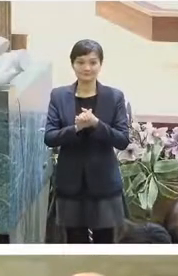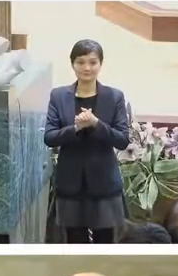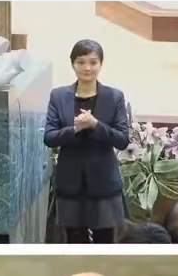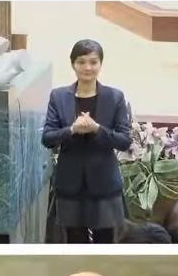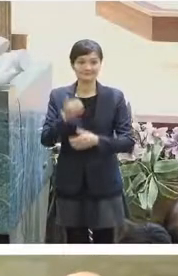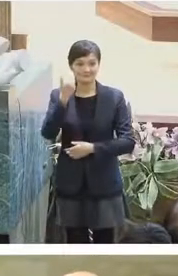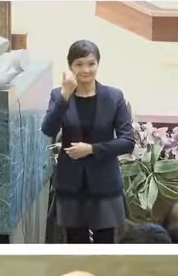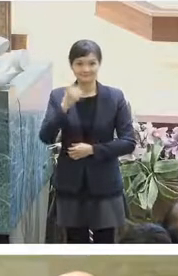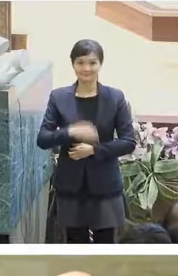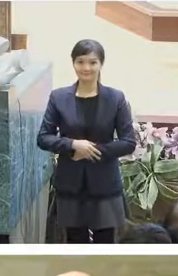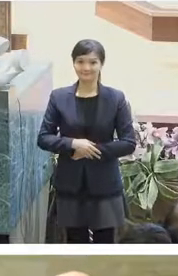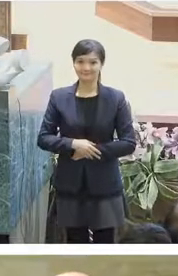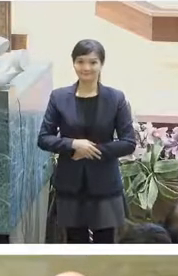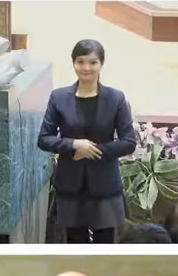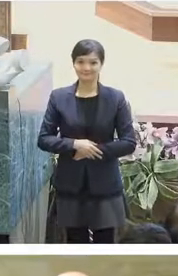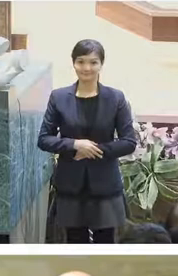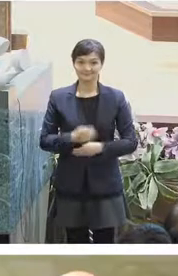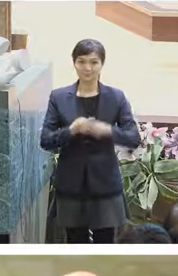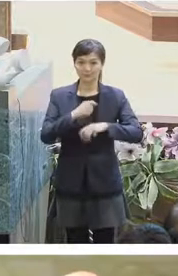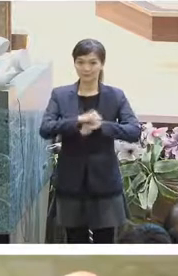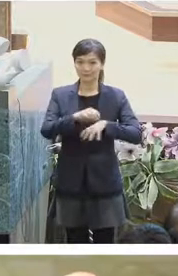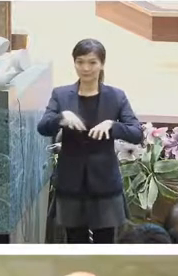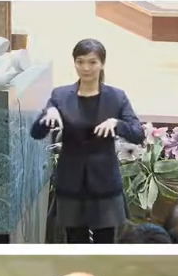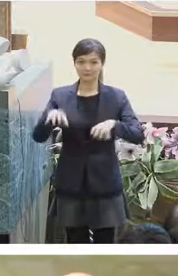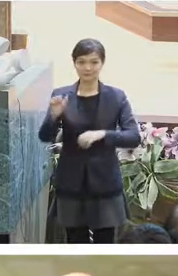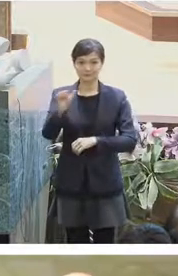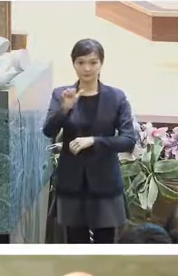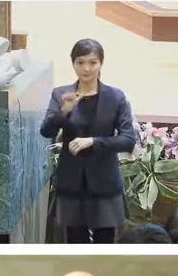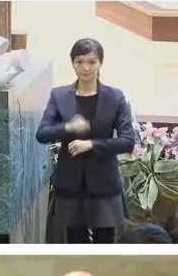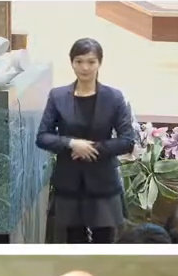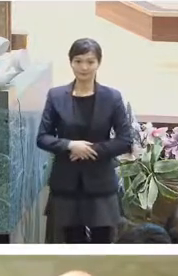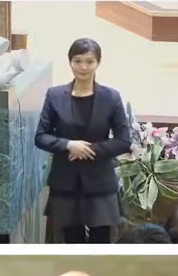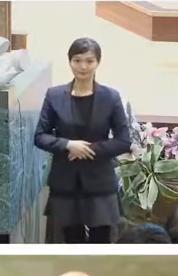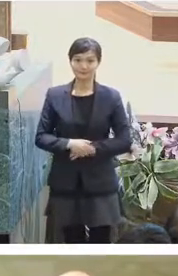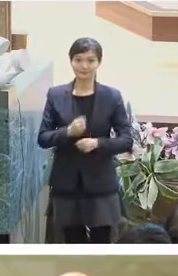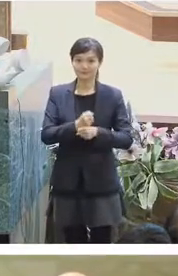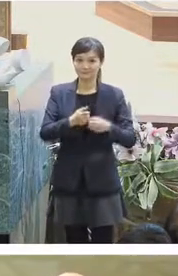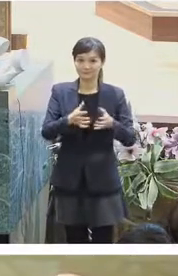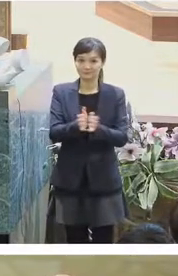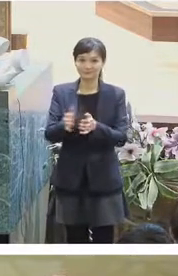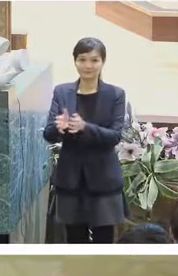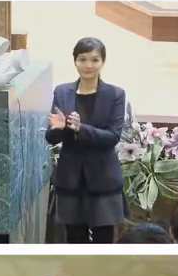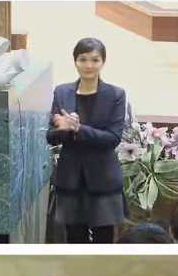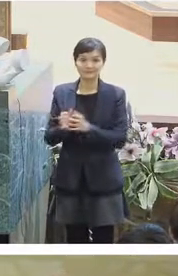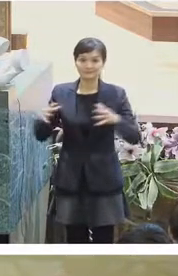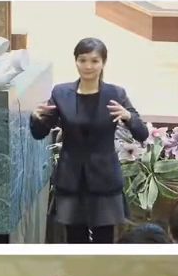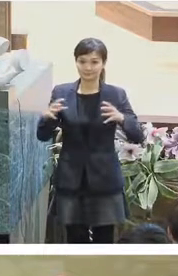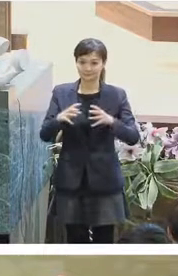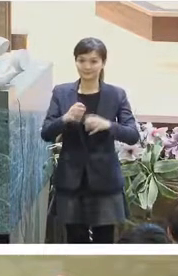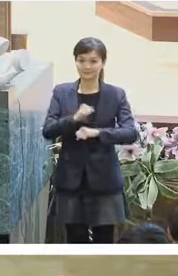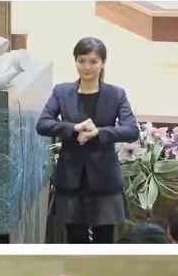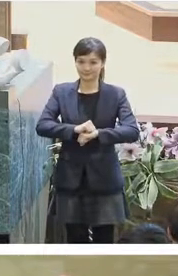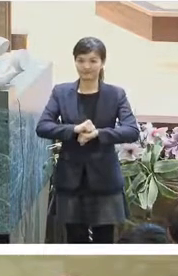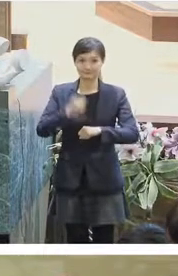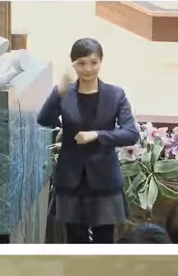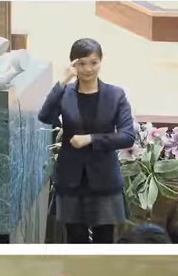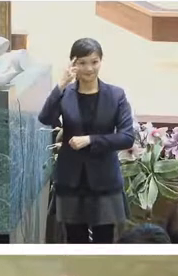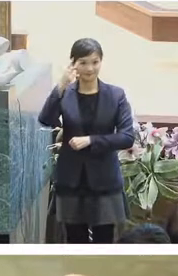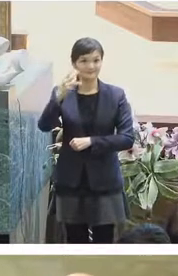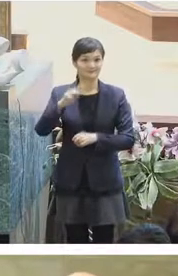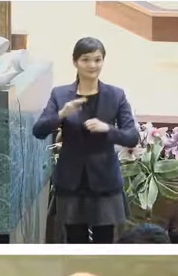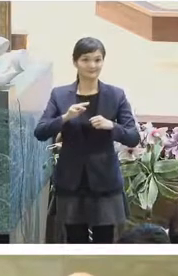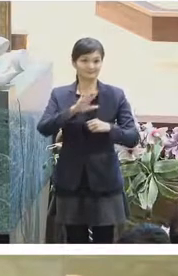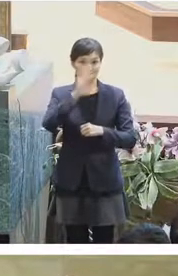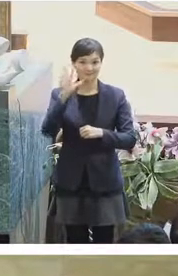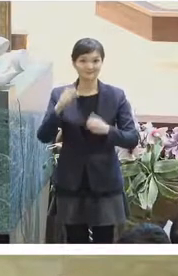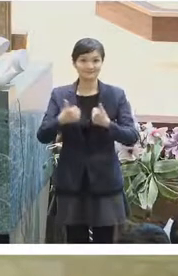们五个不同的共同主办单位跟军力上面的工作团队一起合办这场三天的盛会，包含